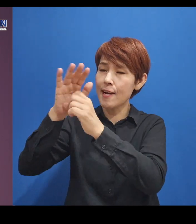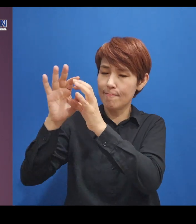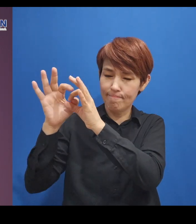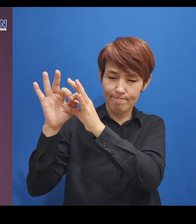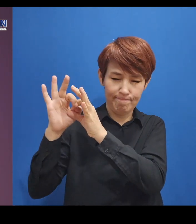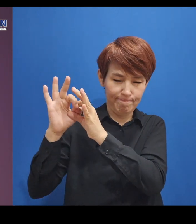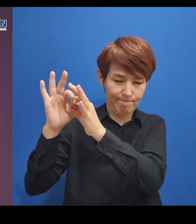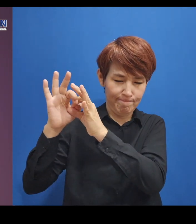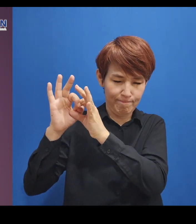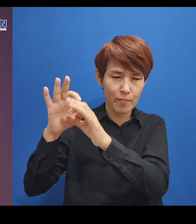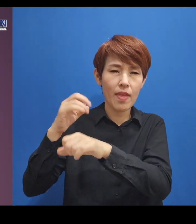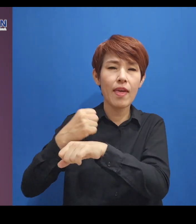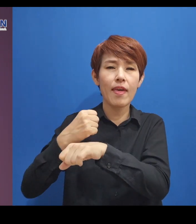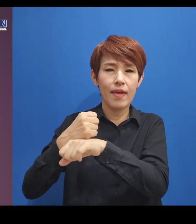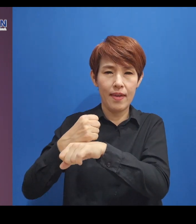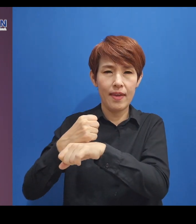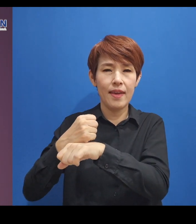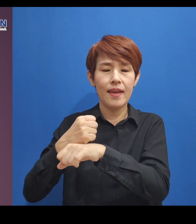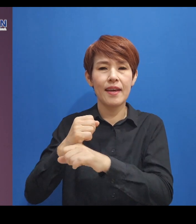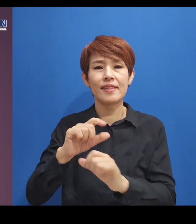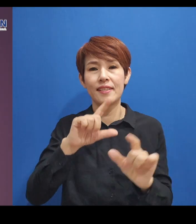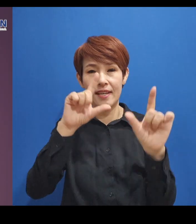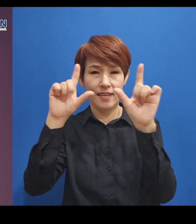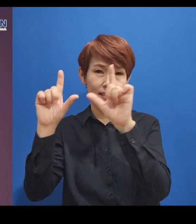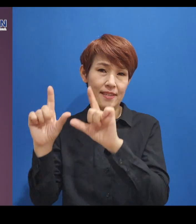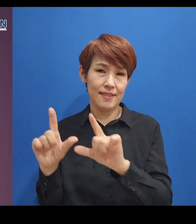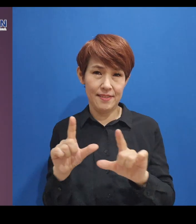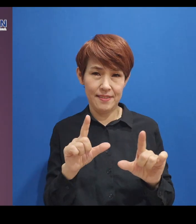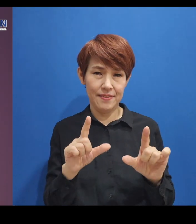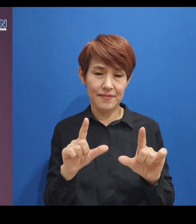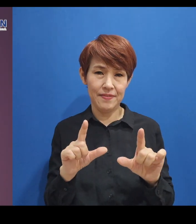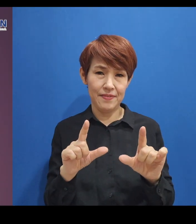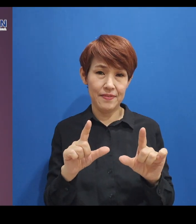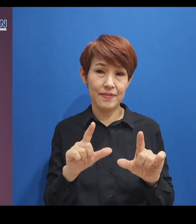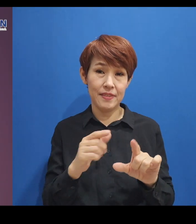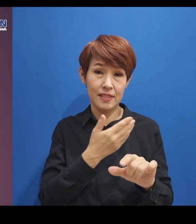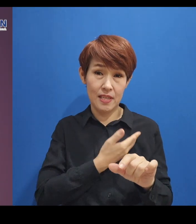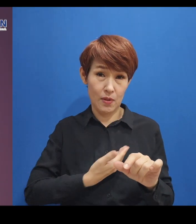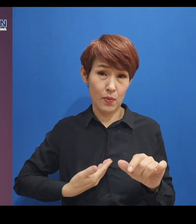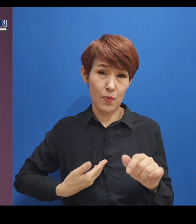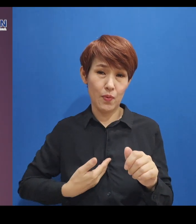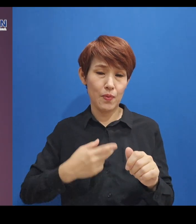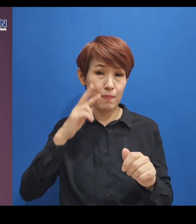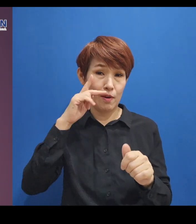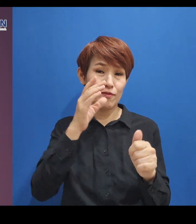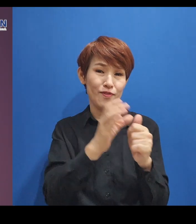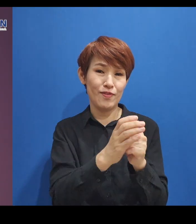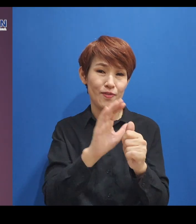없으리라 외치며 사는 사도가 됐네요.